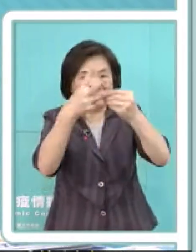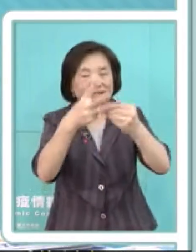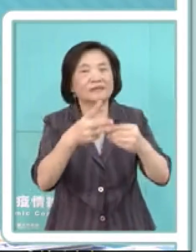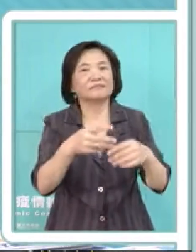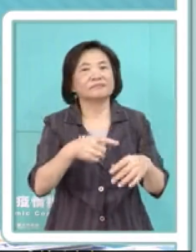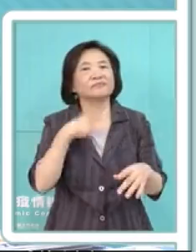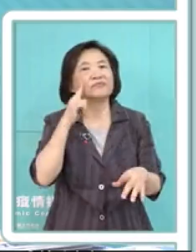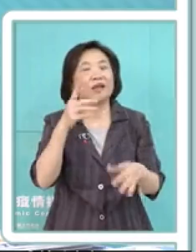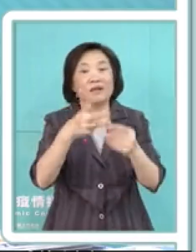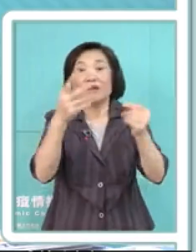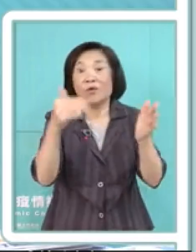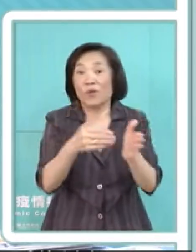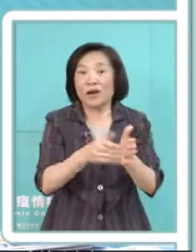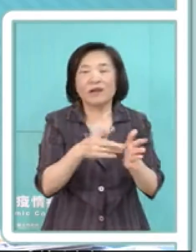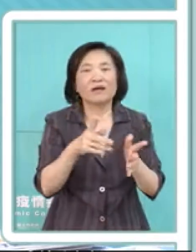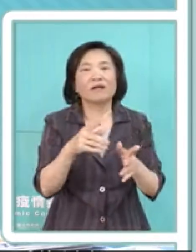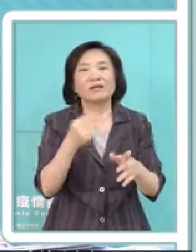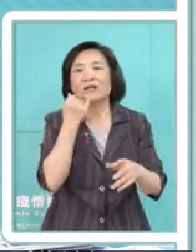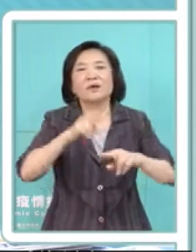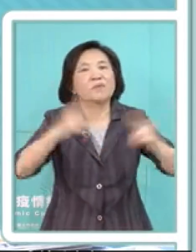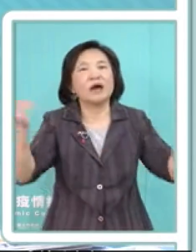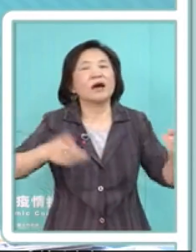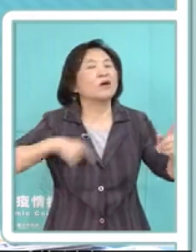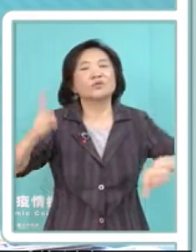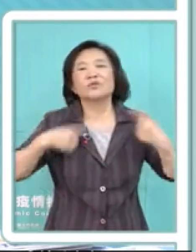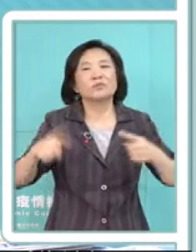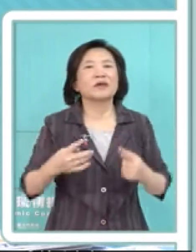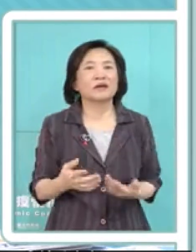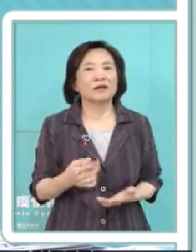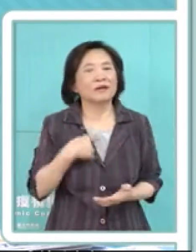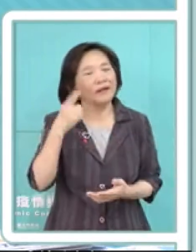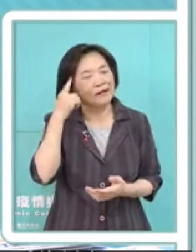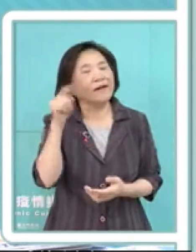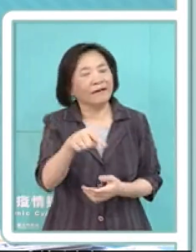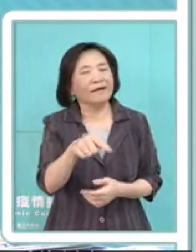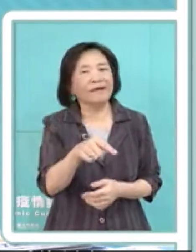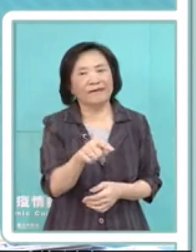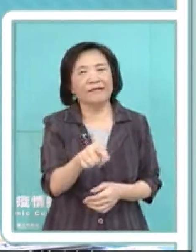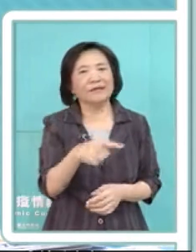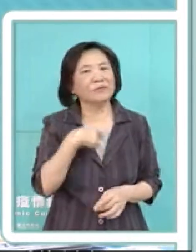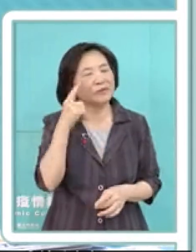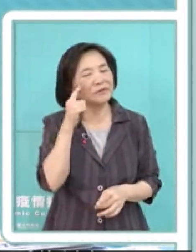啊，就不管他的，就全部给他解禁了。我比较佩服这个战术啊。